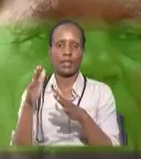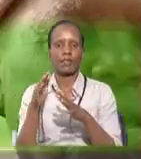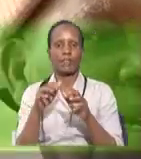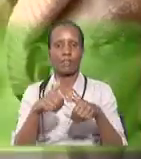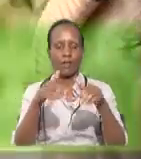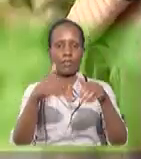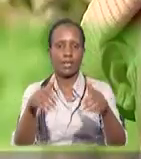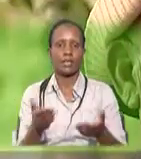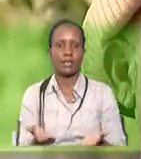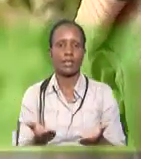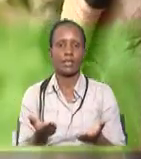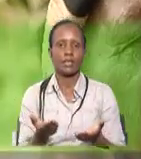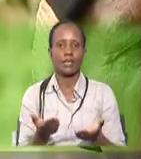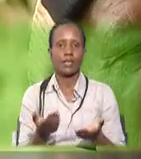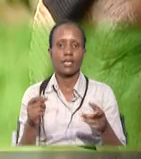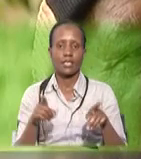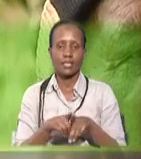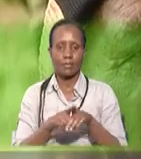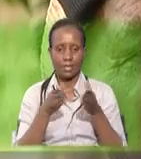irrigation. Na hii